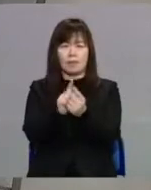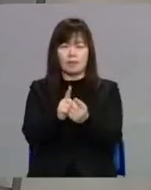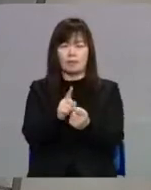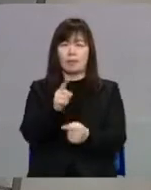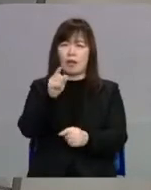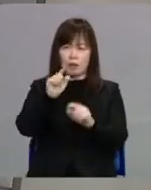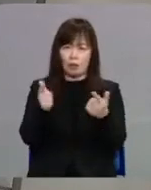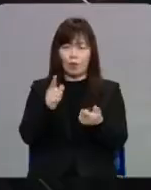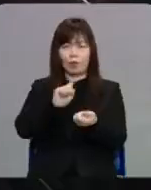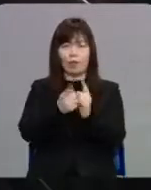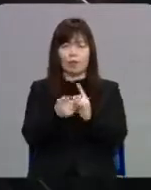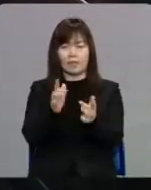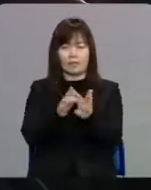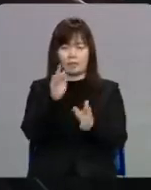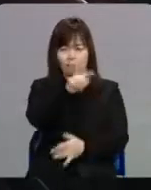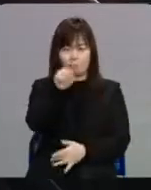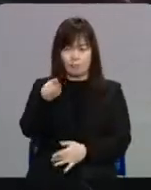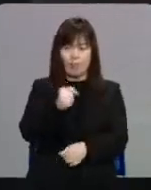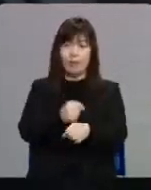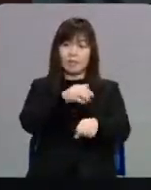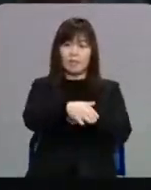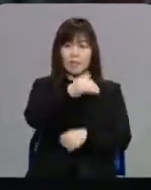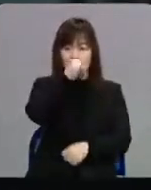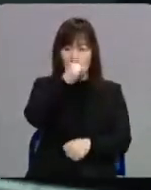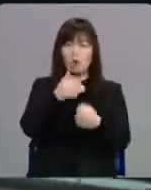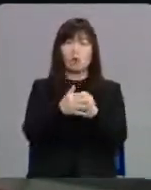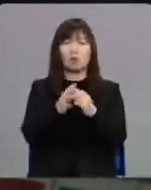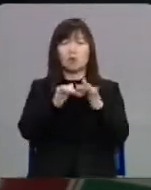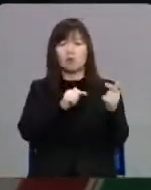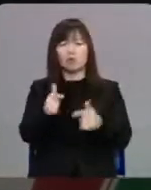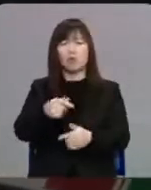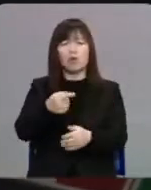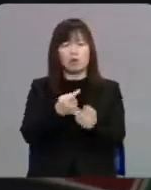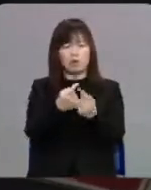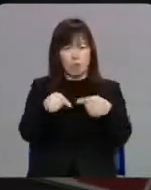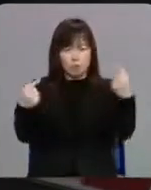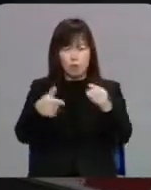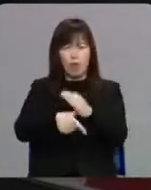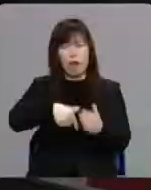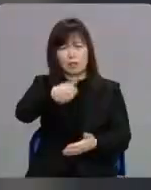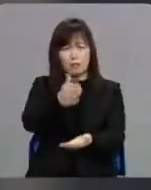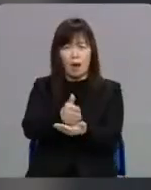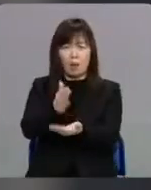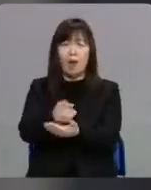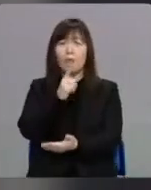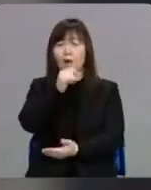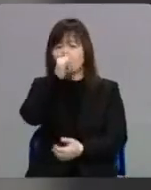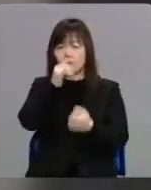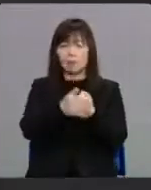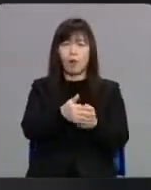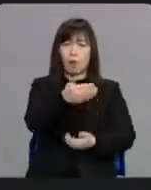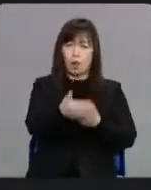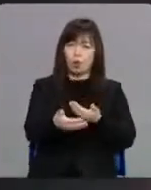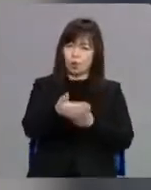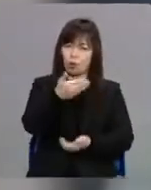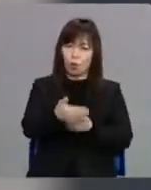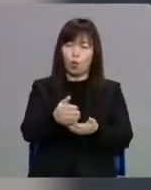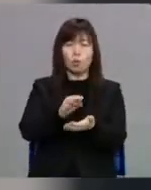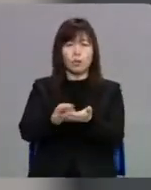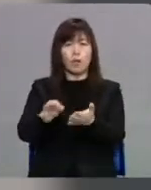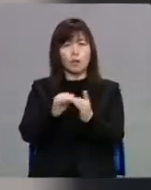발권이 이루어집니다. 명절 이동을 자제하는 분위기 속에 연휴 기간 전북 지역 고속도로를 이용하는 차량